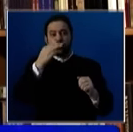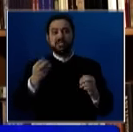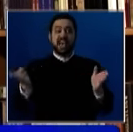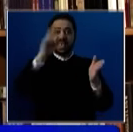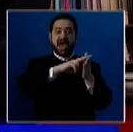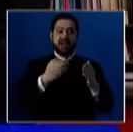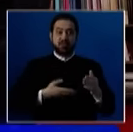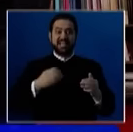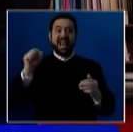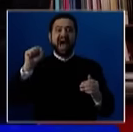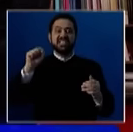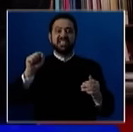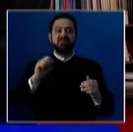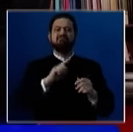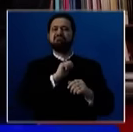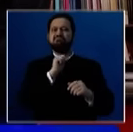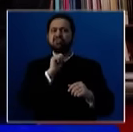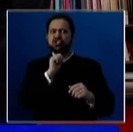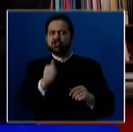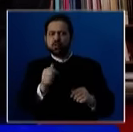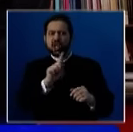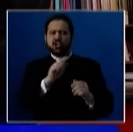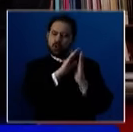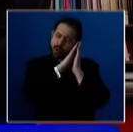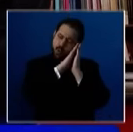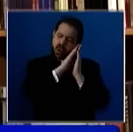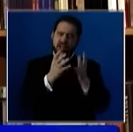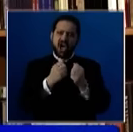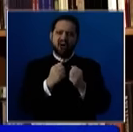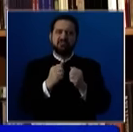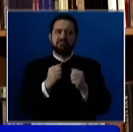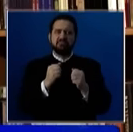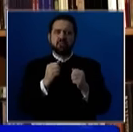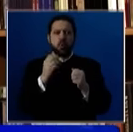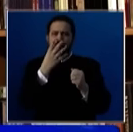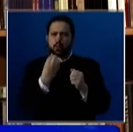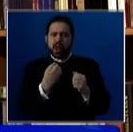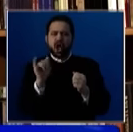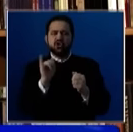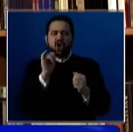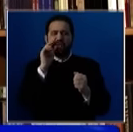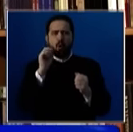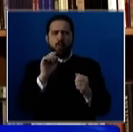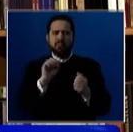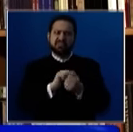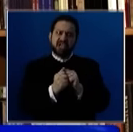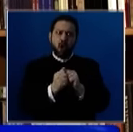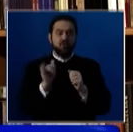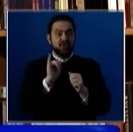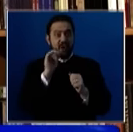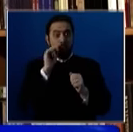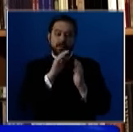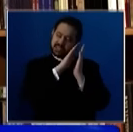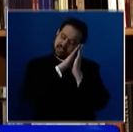Zisa iarăși Ava Arsenie, niciodată nu m-am culcat având ceva asupra cuiva, nici am lăsat pe cineva să se